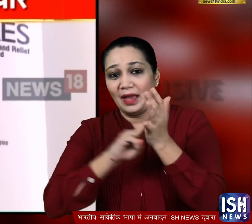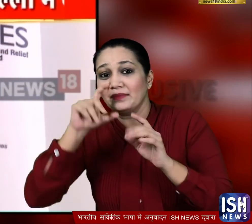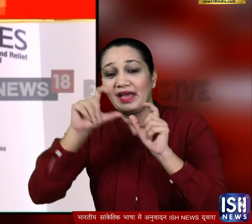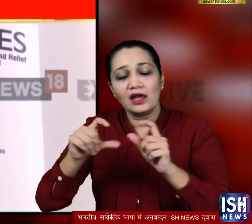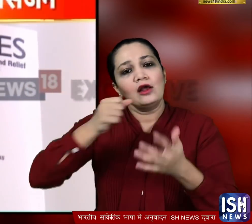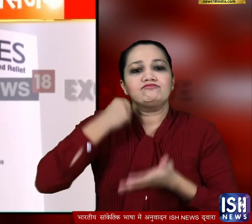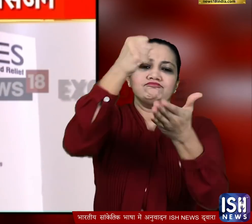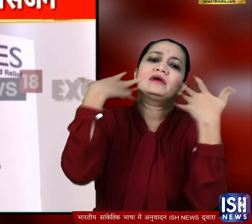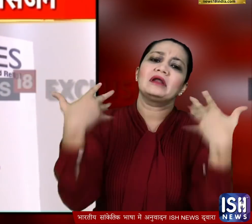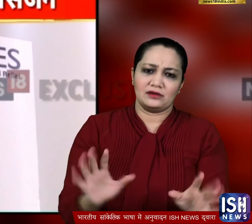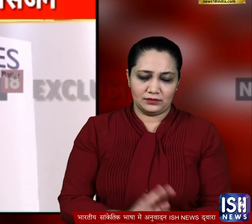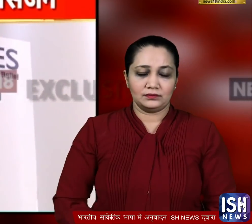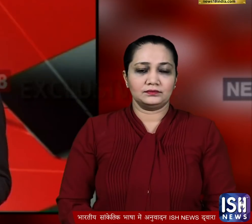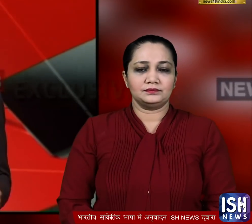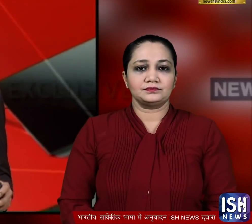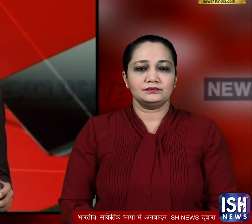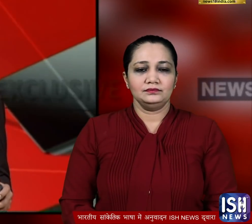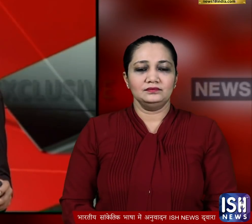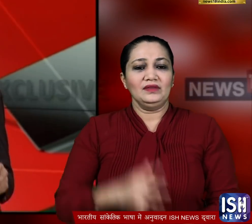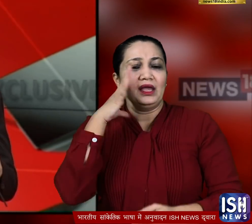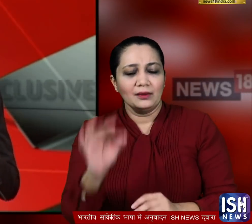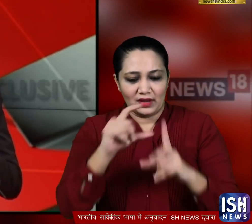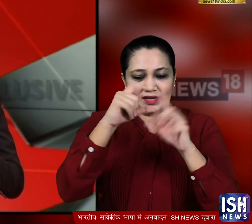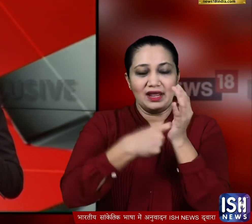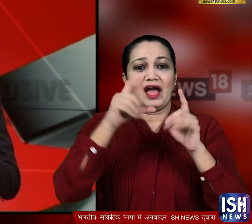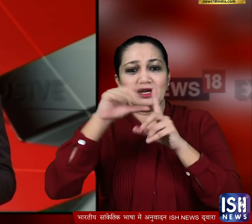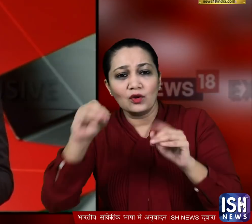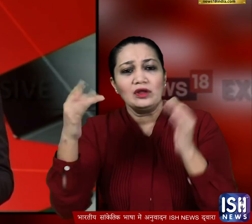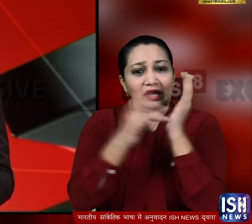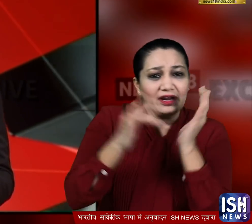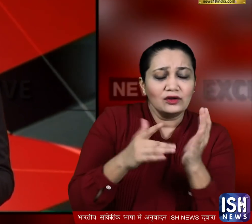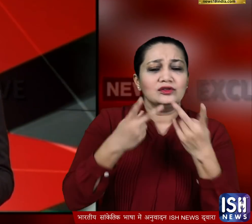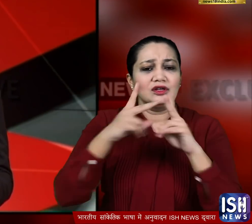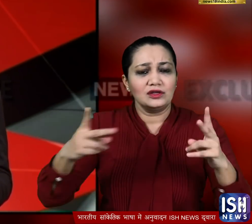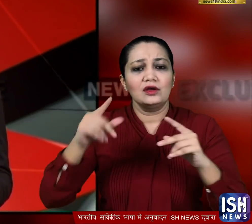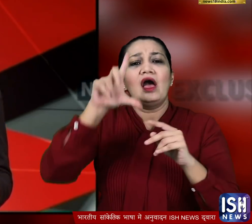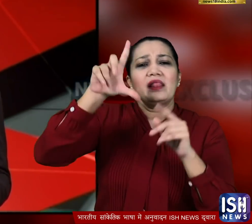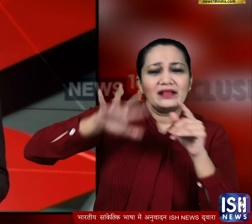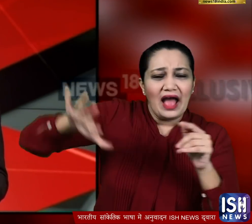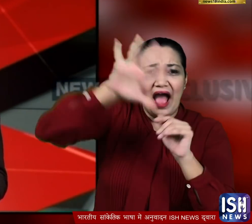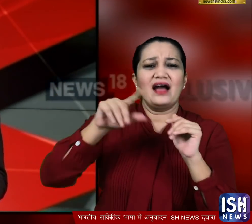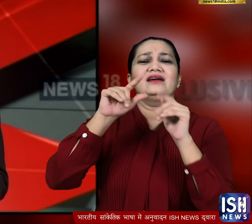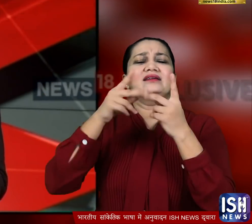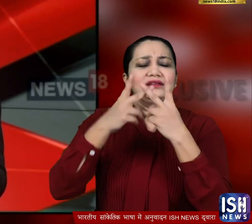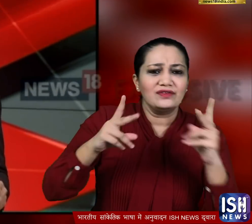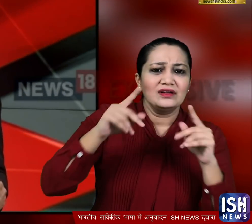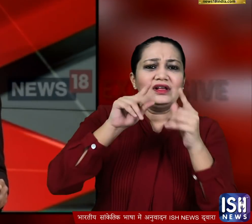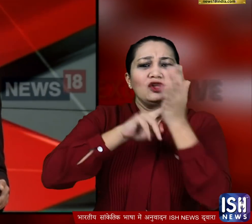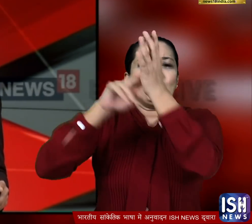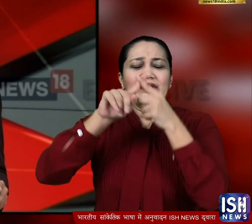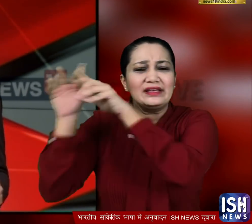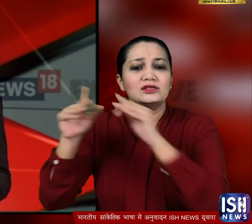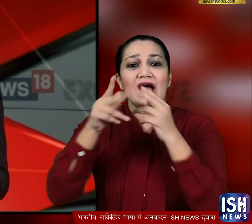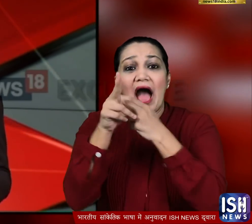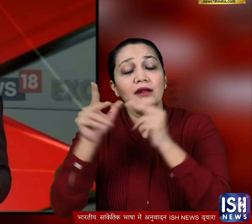से पैसे जारी किए जा चुके हैं। बात की एक बात है कि डीआरडीओ की इस तकनीक से अब तक लद्दाख और पूर्वोत्तर राज्यों में उन इलाकों में